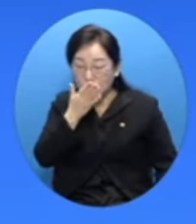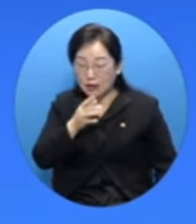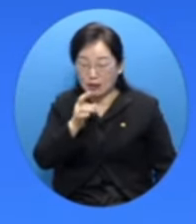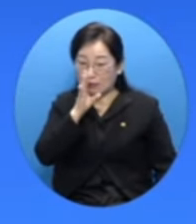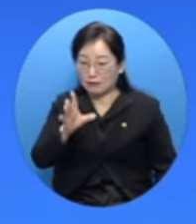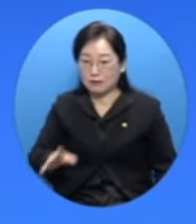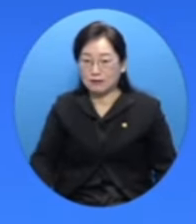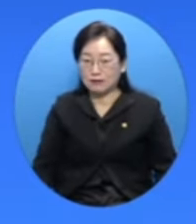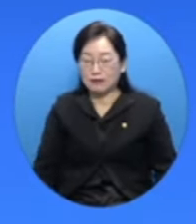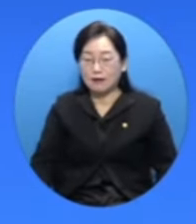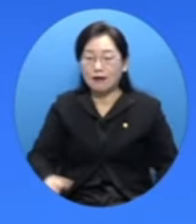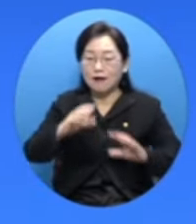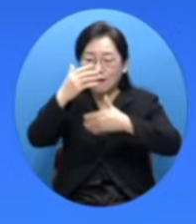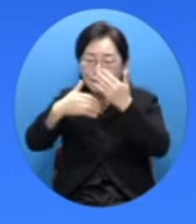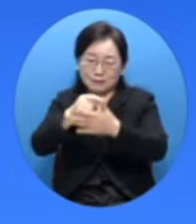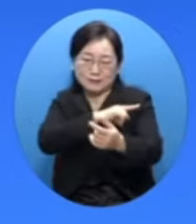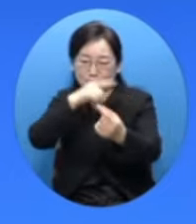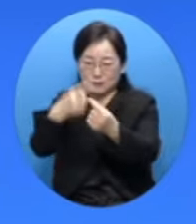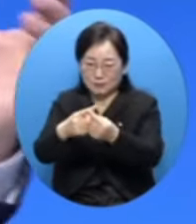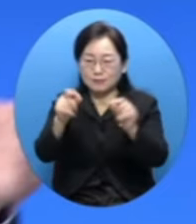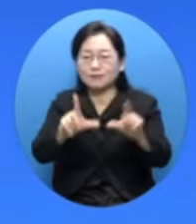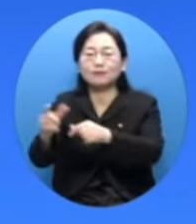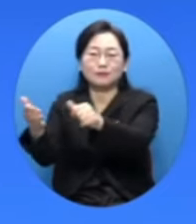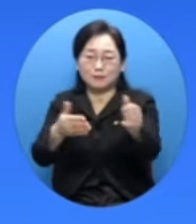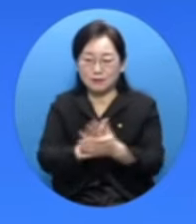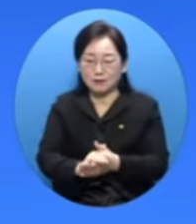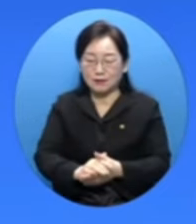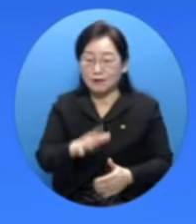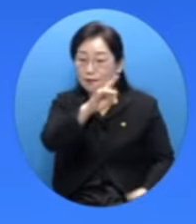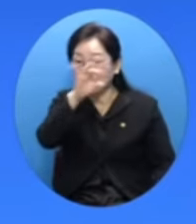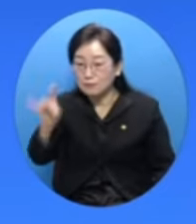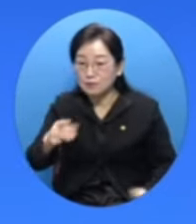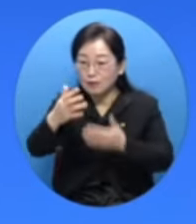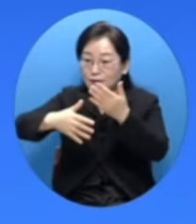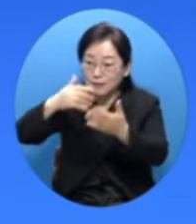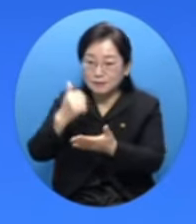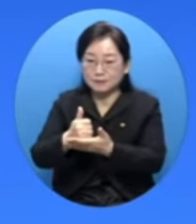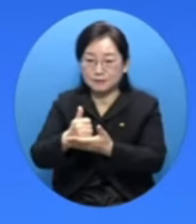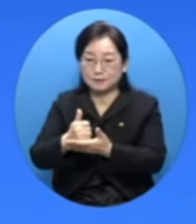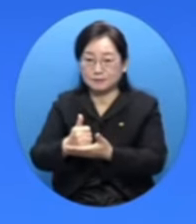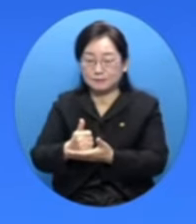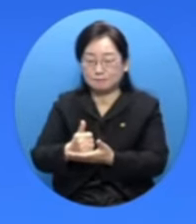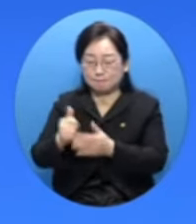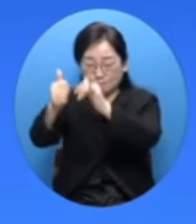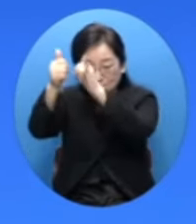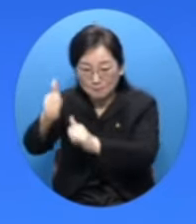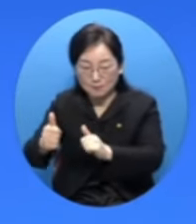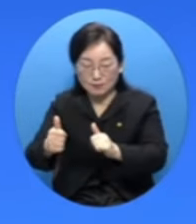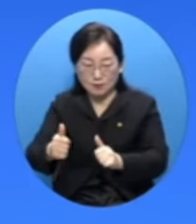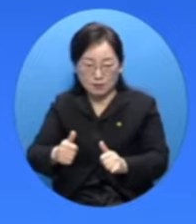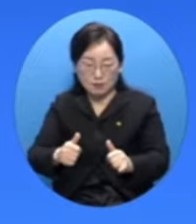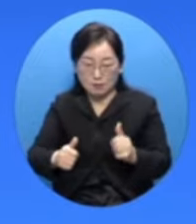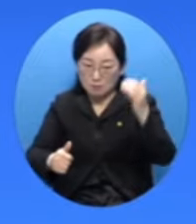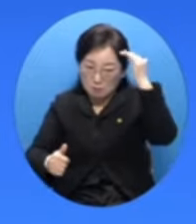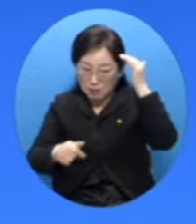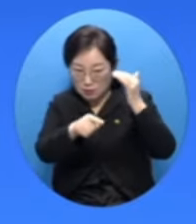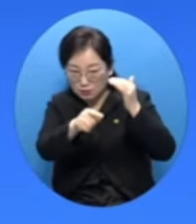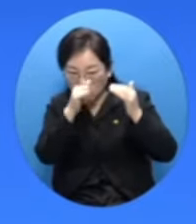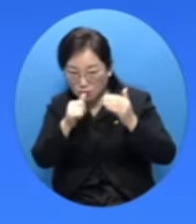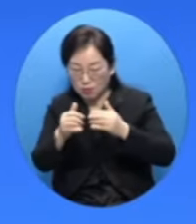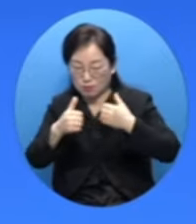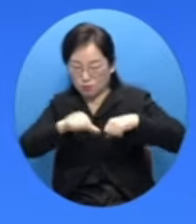우리 모두가 되어야 할 것입니다. 때때로 내가 가진 것이 하나님을 섬길 때 걸림돌이 될 때는 과감하게 내려놓아야 하는